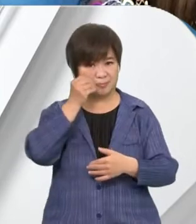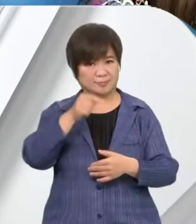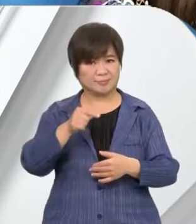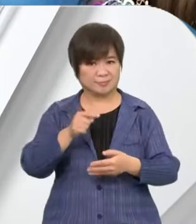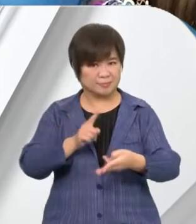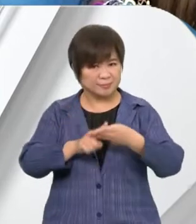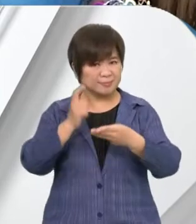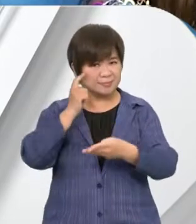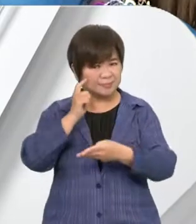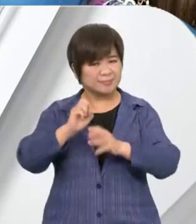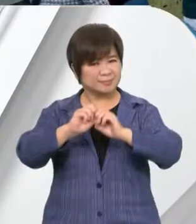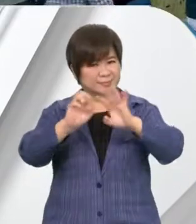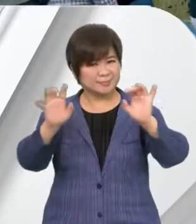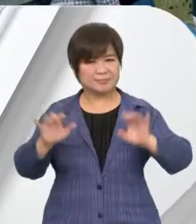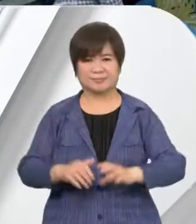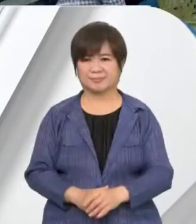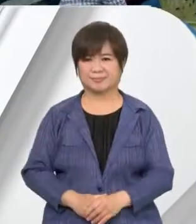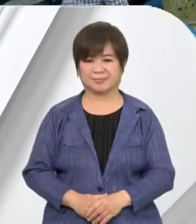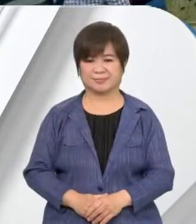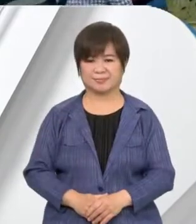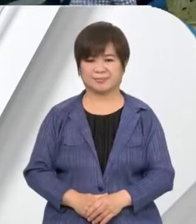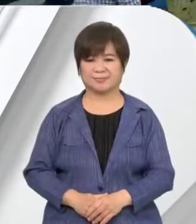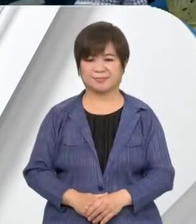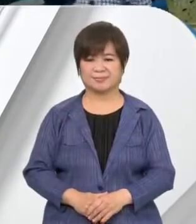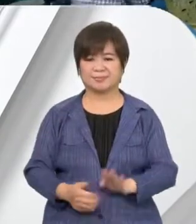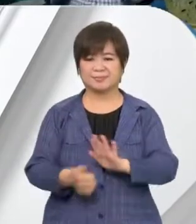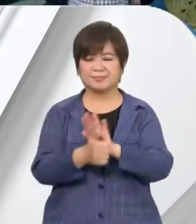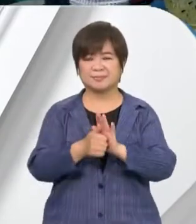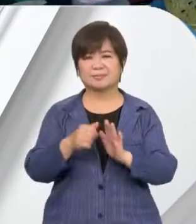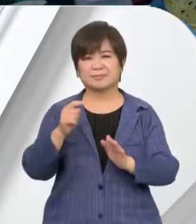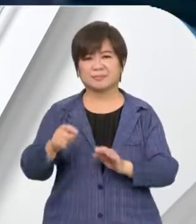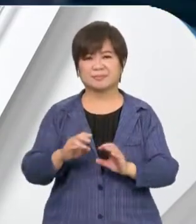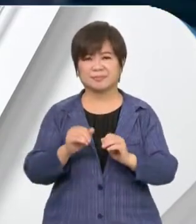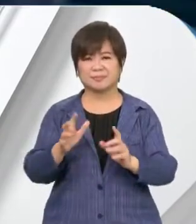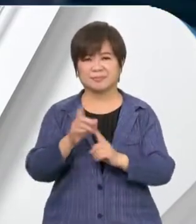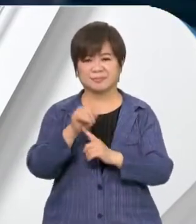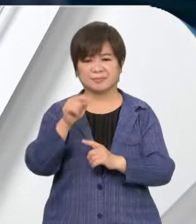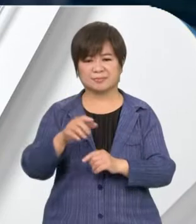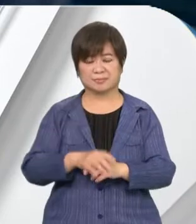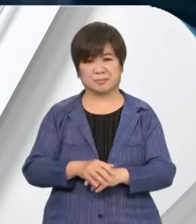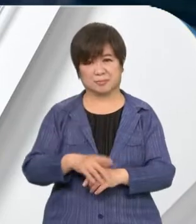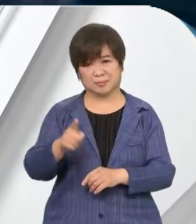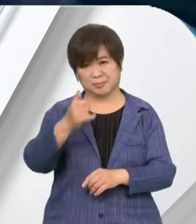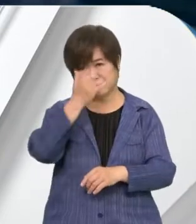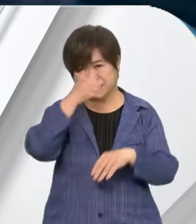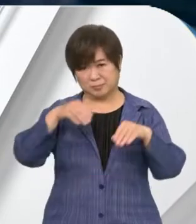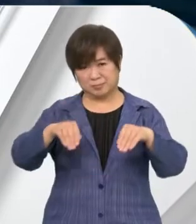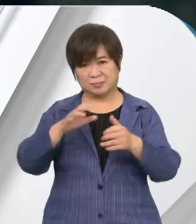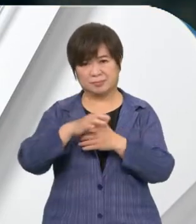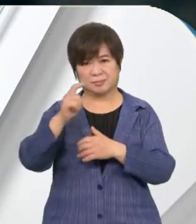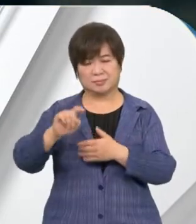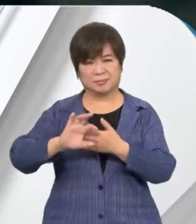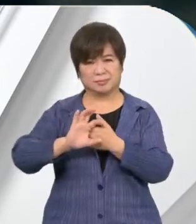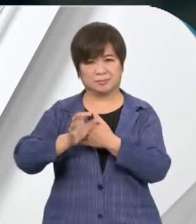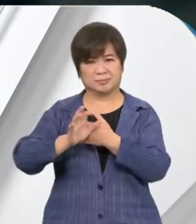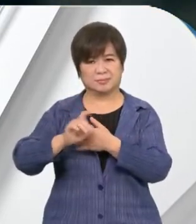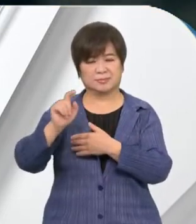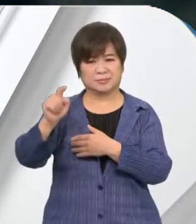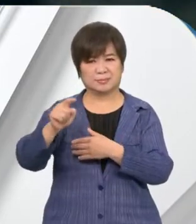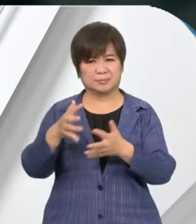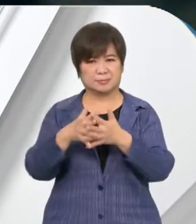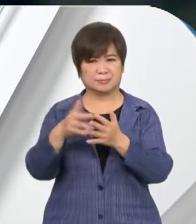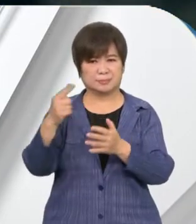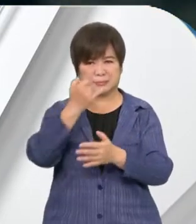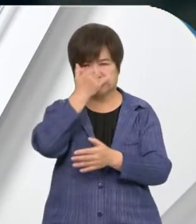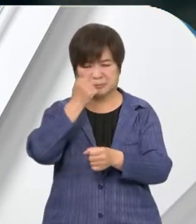的一种想法。 是你八公下公嘛，该硬去主角去擂主角个啊！啊，太家都你叫你无良心啊！ 配合